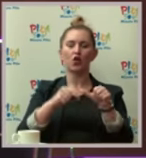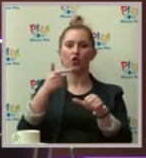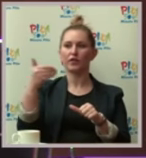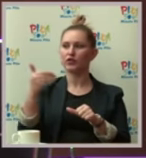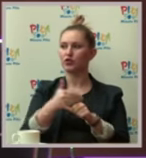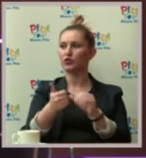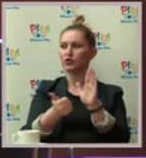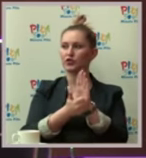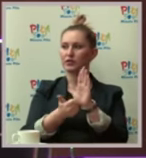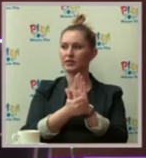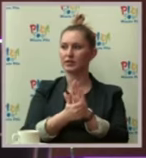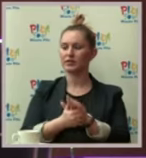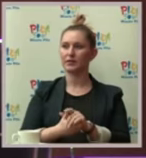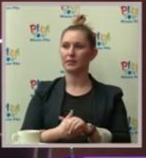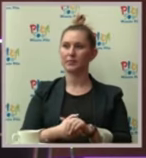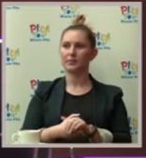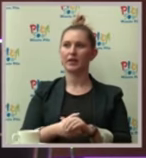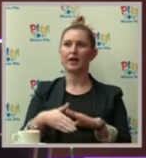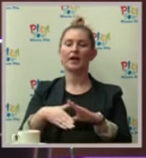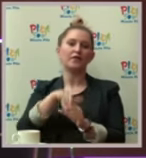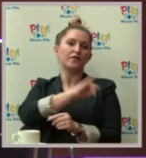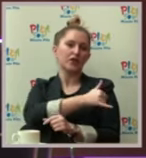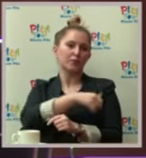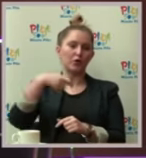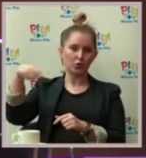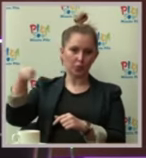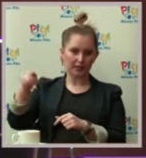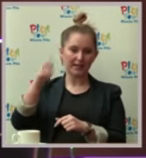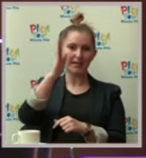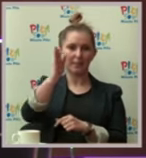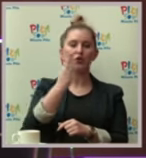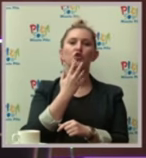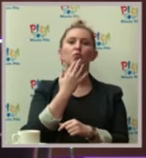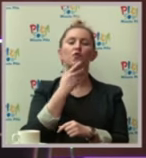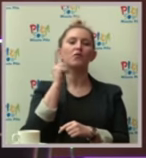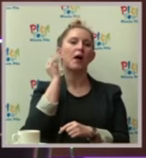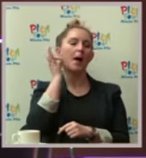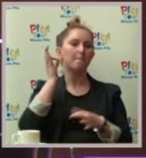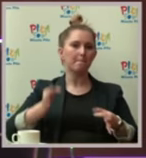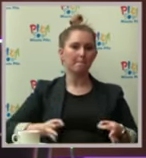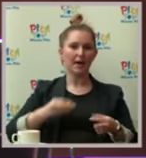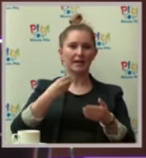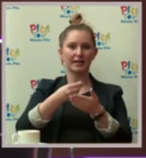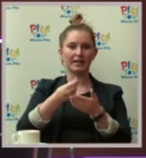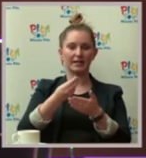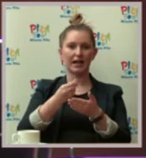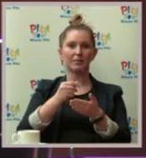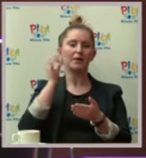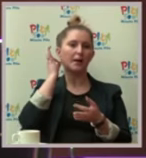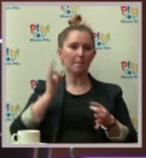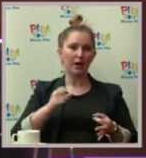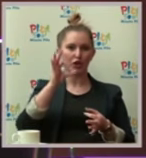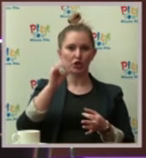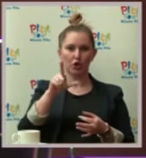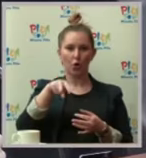420. W imieniu prezydenta punktem referuje skarbnik gminy Piła, pani Ewelina Ślugańska. Bardzo proszę.